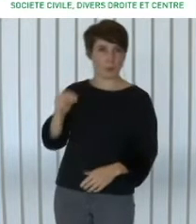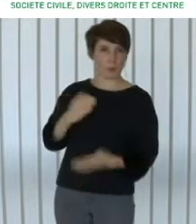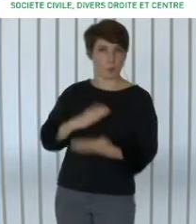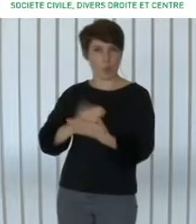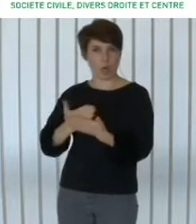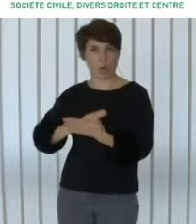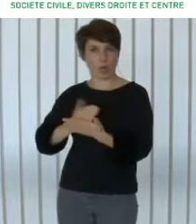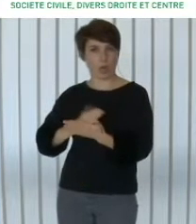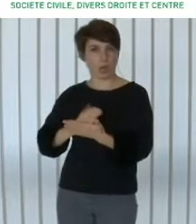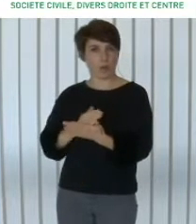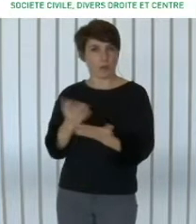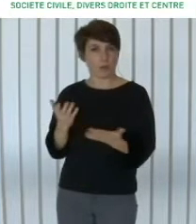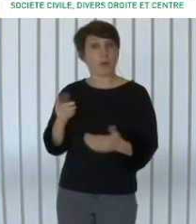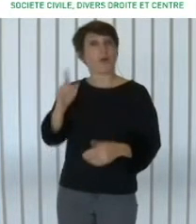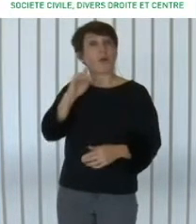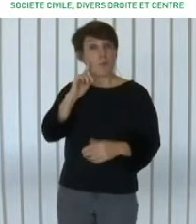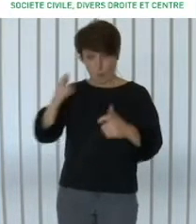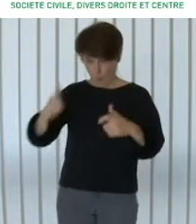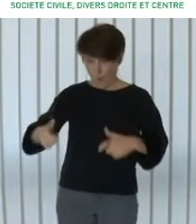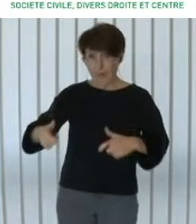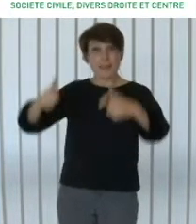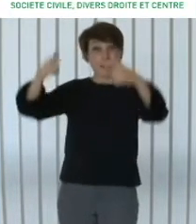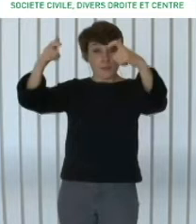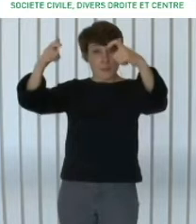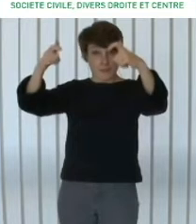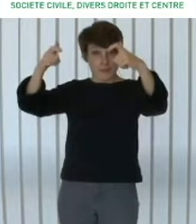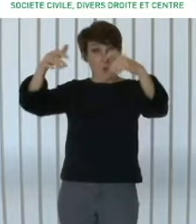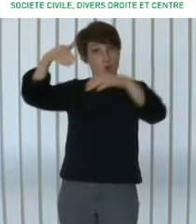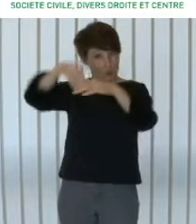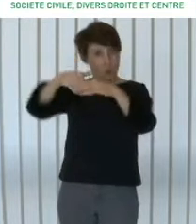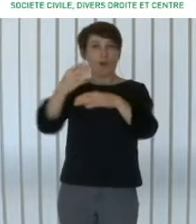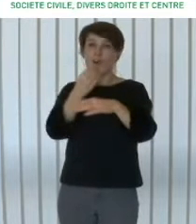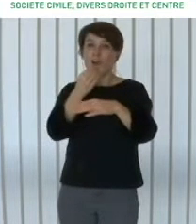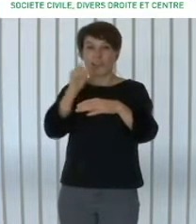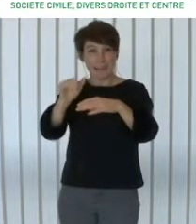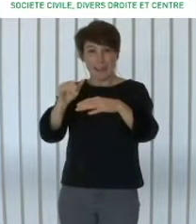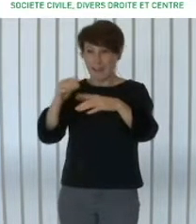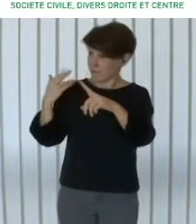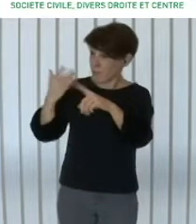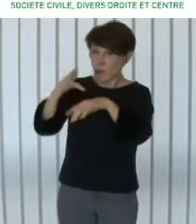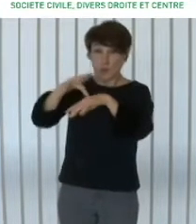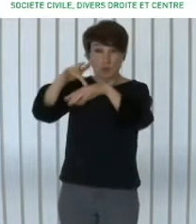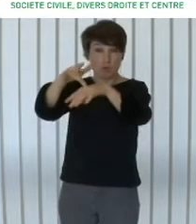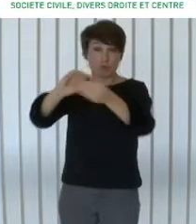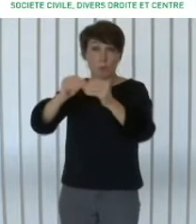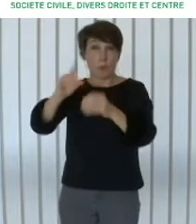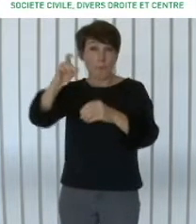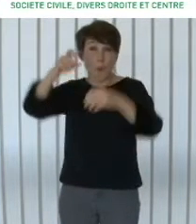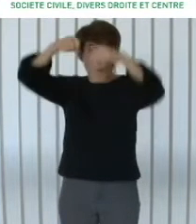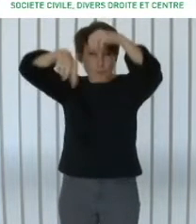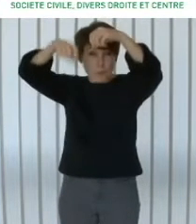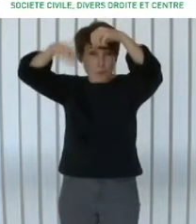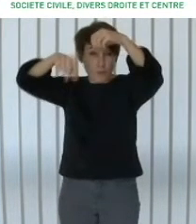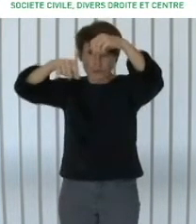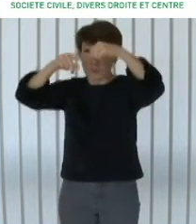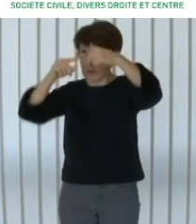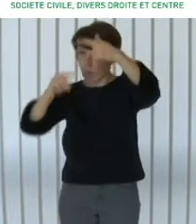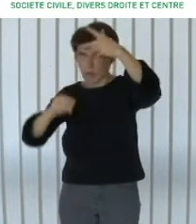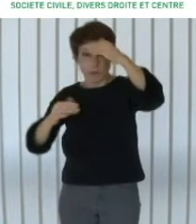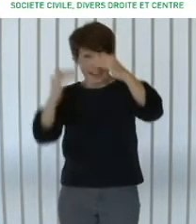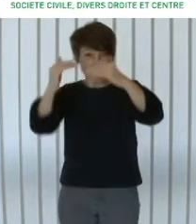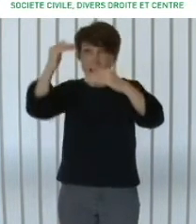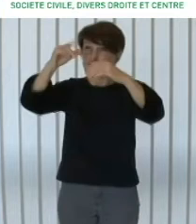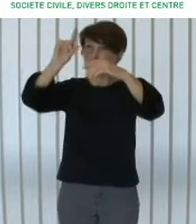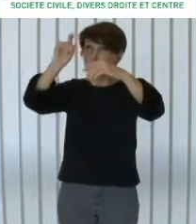citons, l'immeuble hébergeant la cantine a subi de nombreux dégâts des eaux au cours des dernières années, à tous les